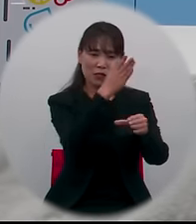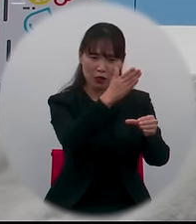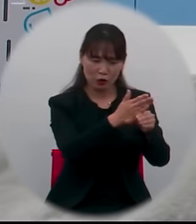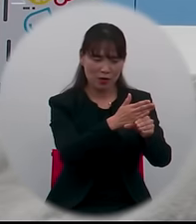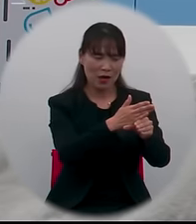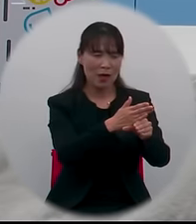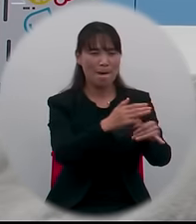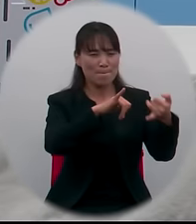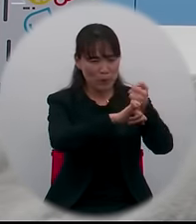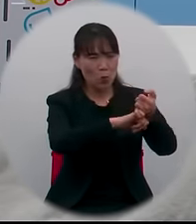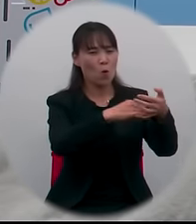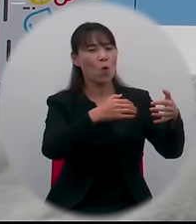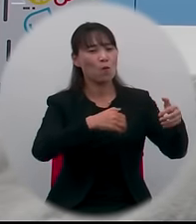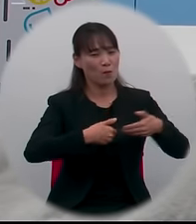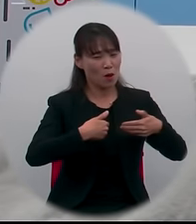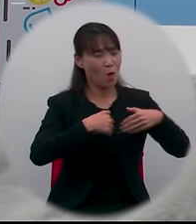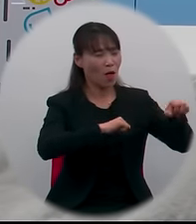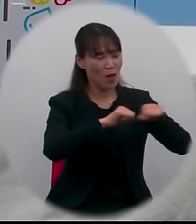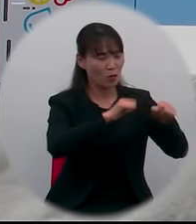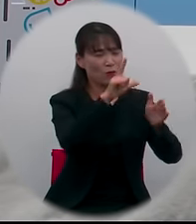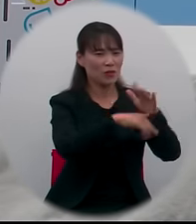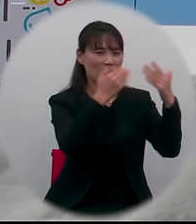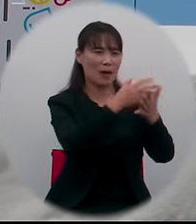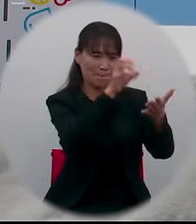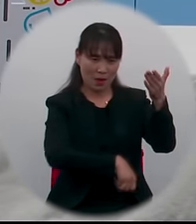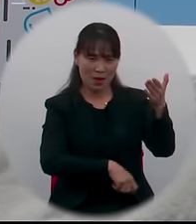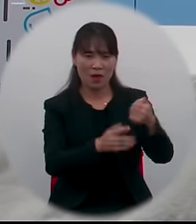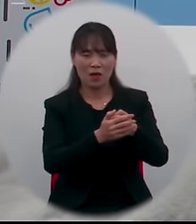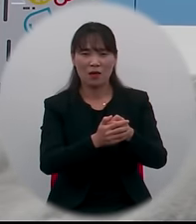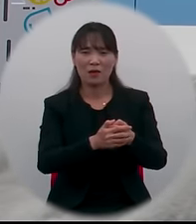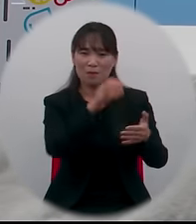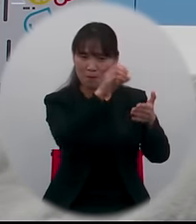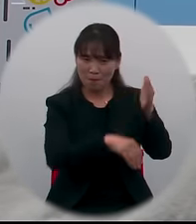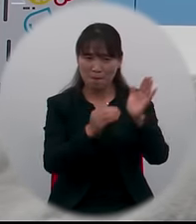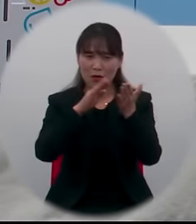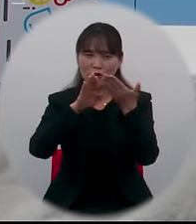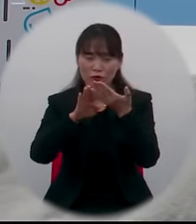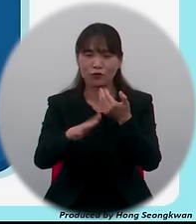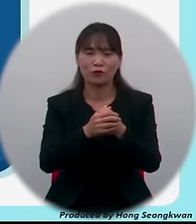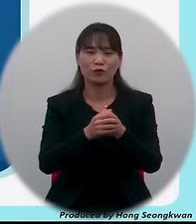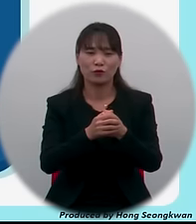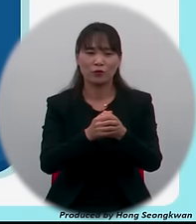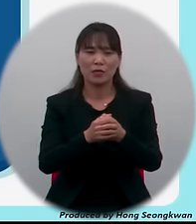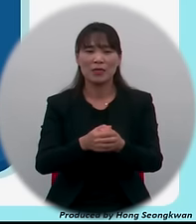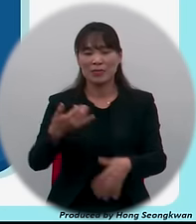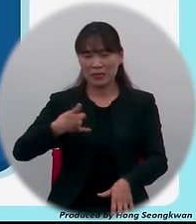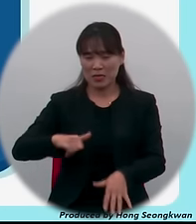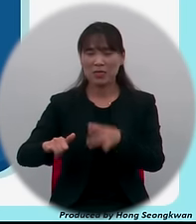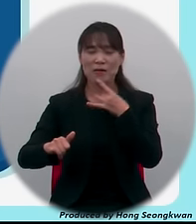24시간 중에서 필수 행동 시간을 다 빼세요네 화면에서 보시는 것처럼 그 시간을 빼고 남는